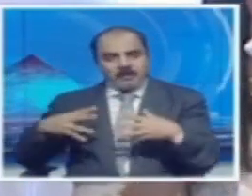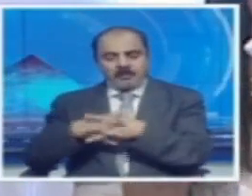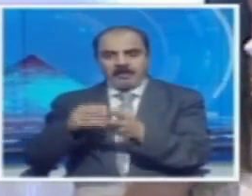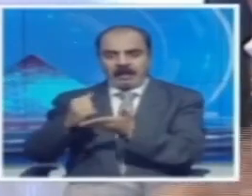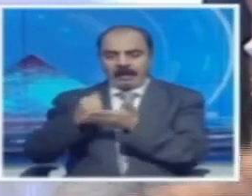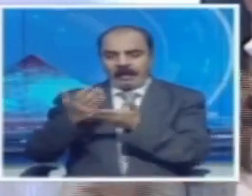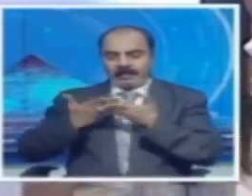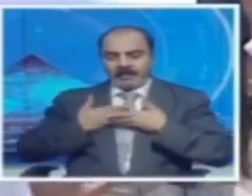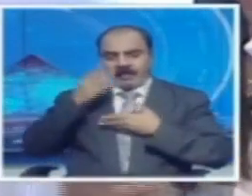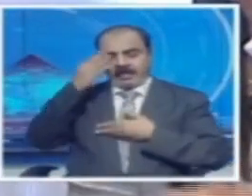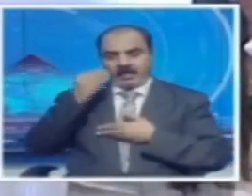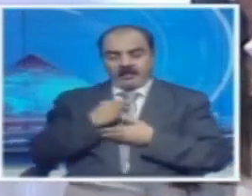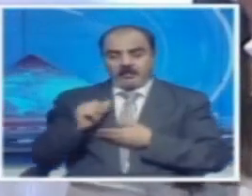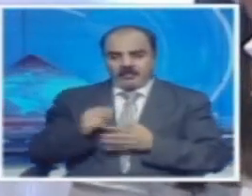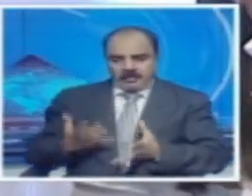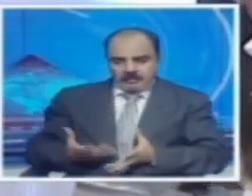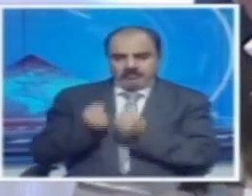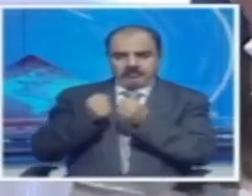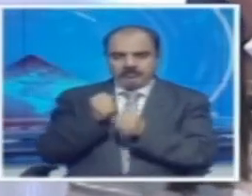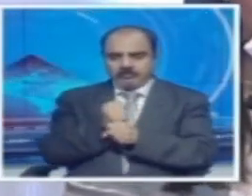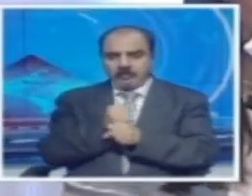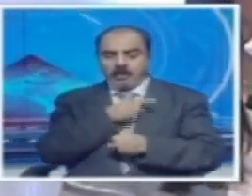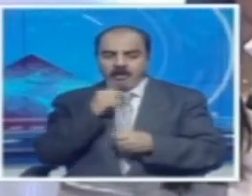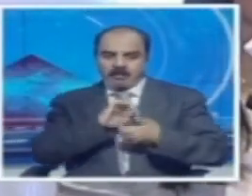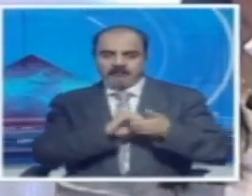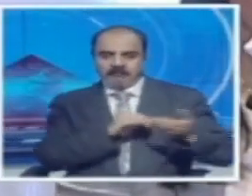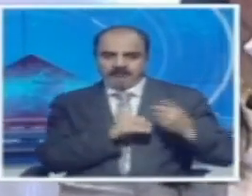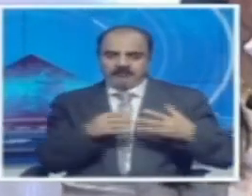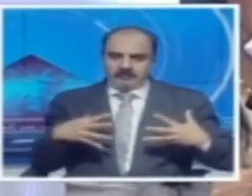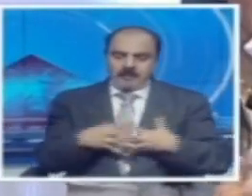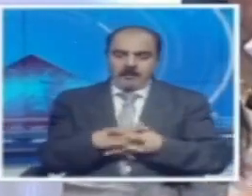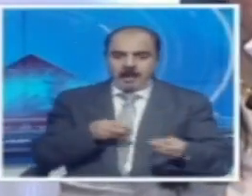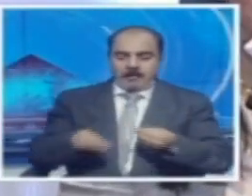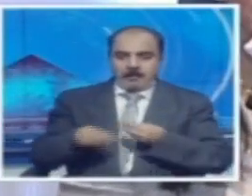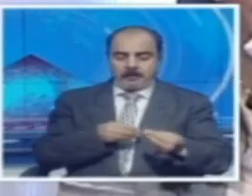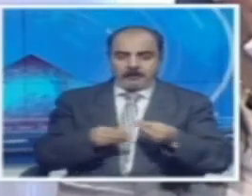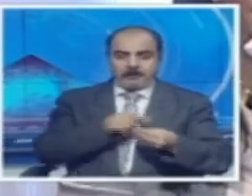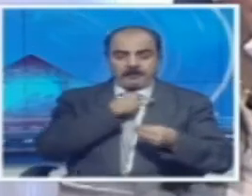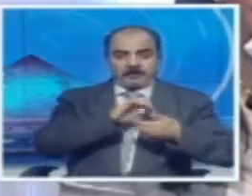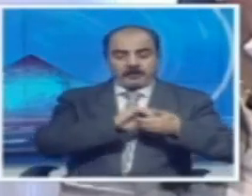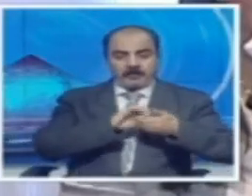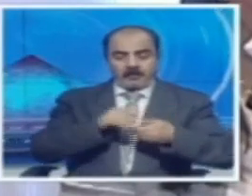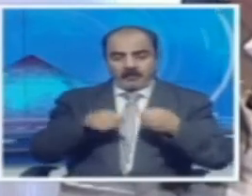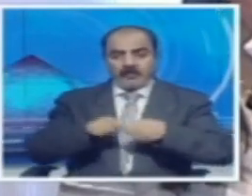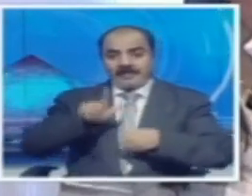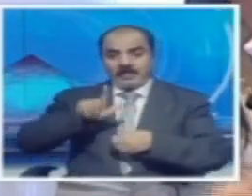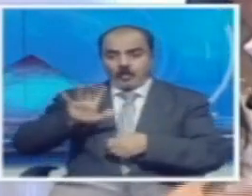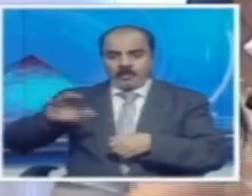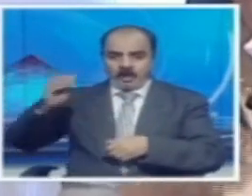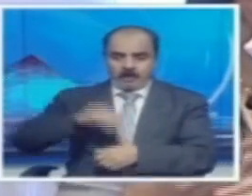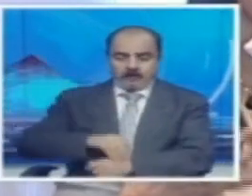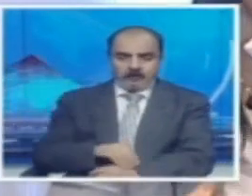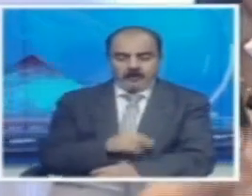من خلالها بنقدر نعظم دور للقطاع الخاص، فبنجد انه من خلال شراكاتنا مع الاتحاد الاوروبي